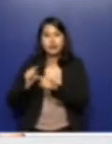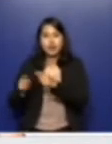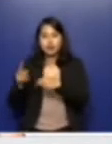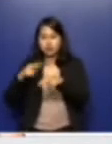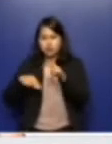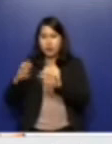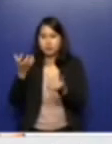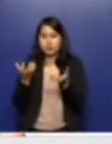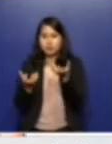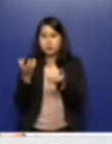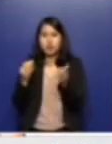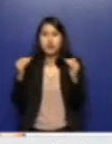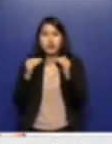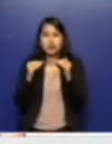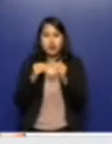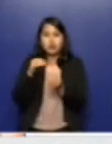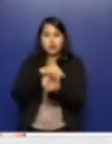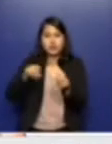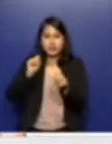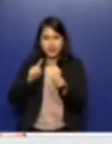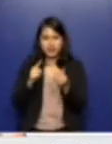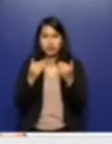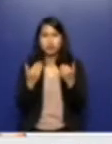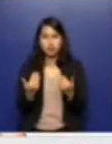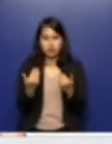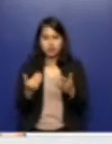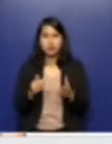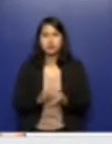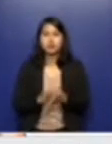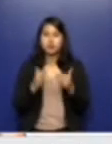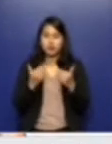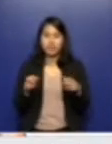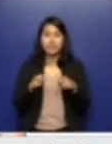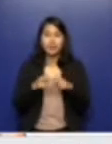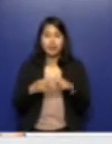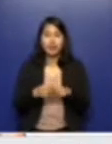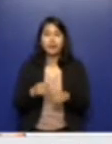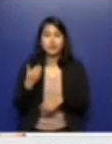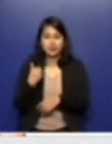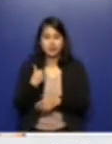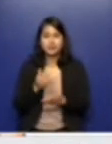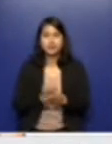มดุลกับภาวะเศรษฐกิจตอนนี้นะฮะแล้วก็ภาวะของบ้านเมืองนะครับ